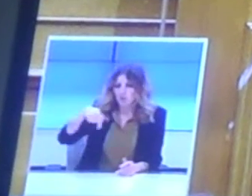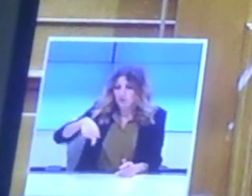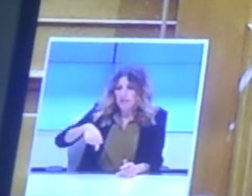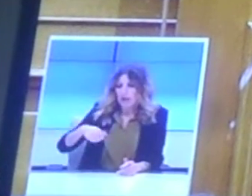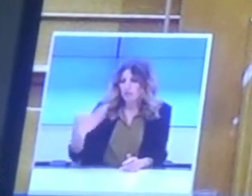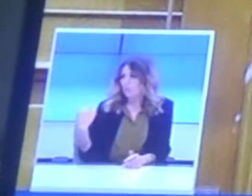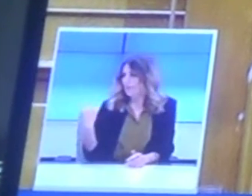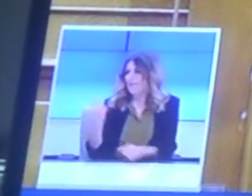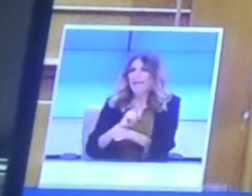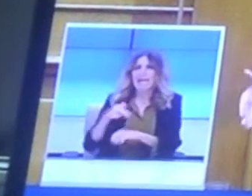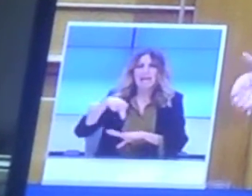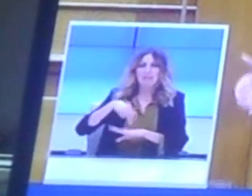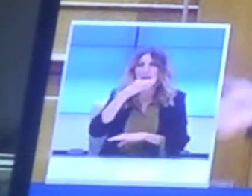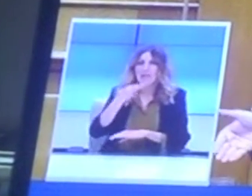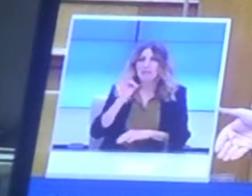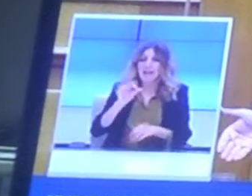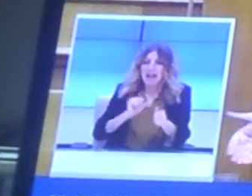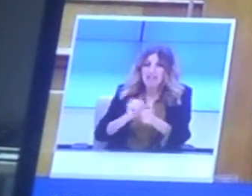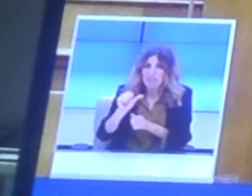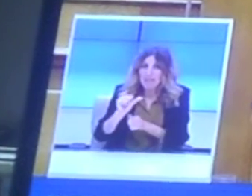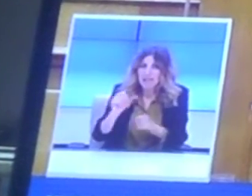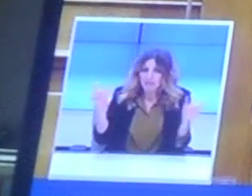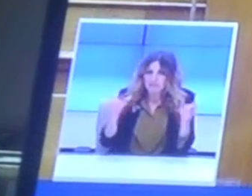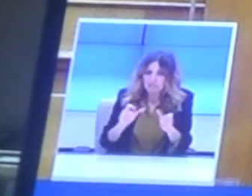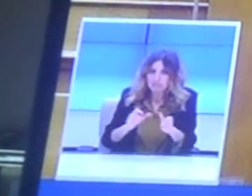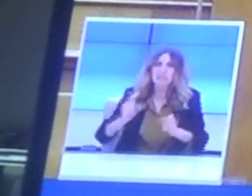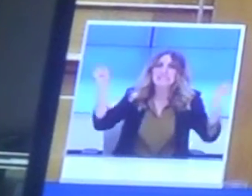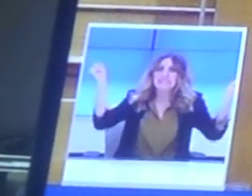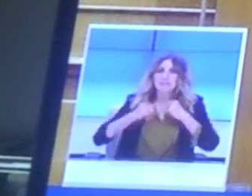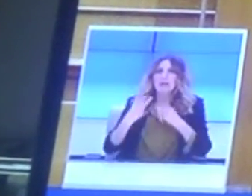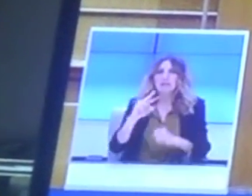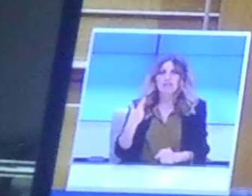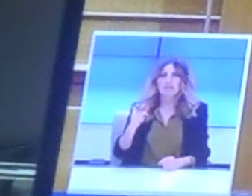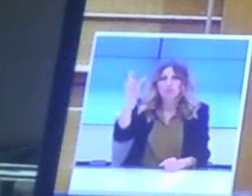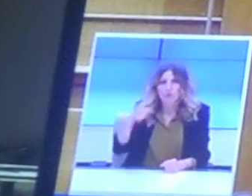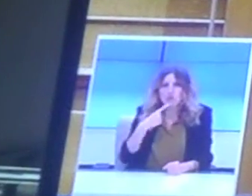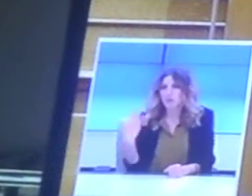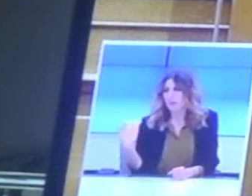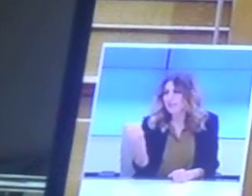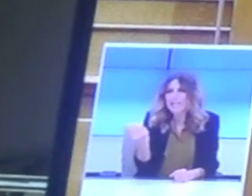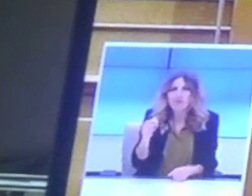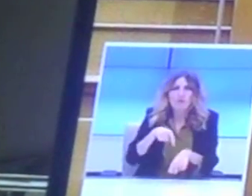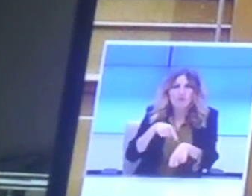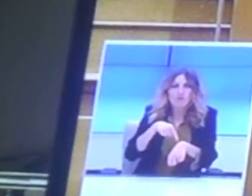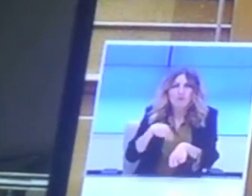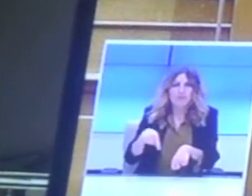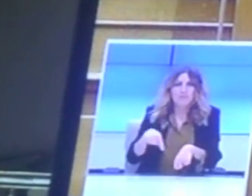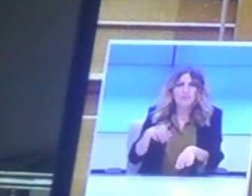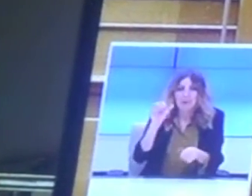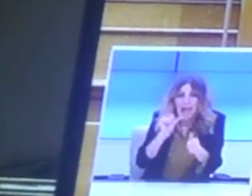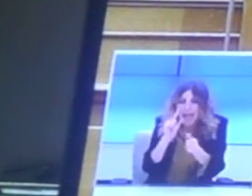είπε ότι είναι 3 δις το κόστος του κάθε μήνα lockdown. 3 δις. Ο Πρωθυπουργός. Ο ίδιος εδώ το είπε πριν από λίγα